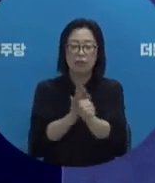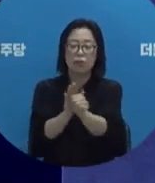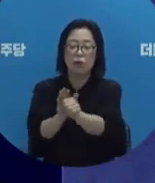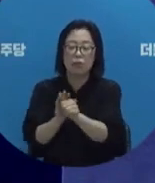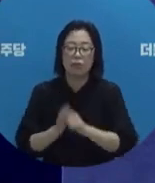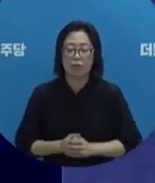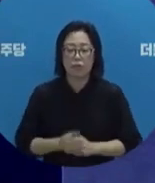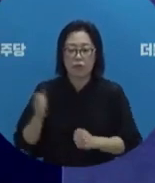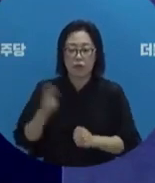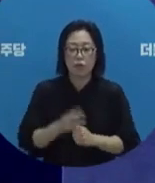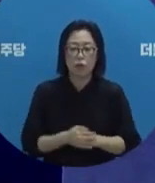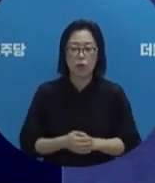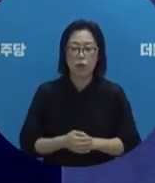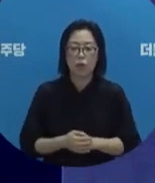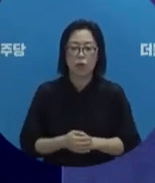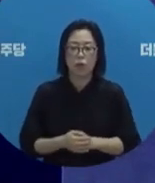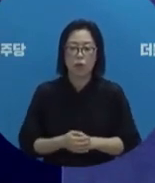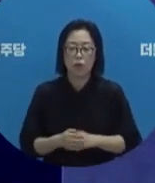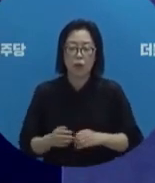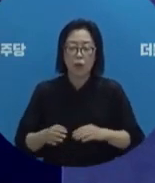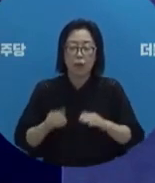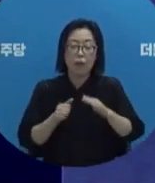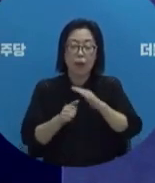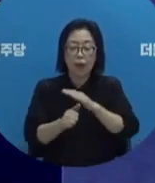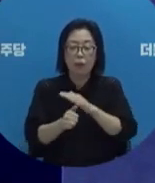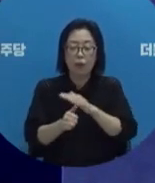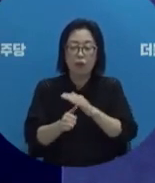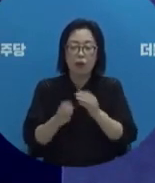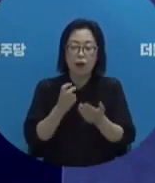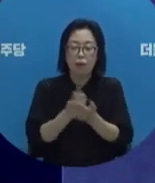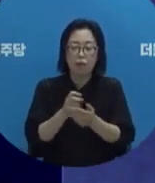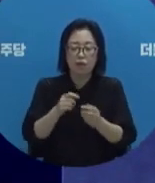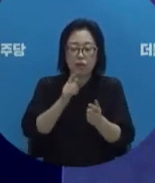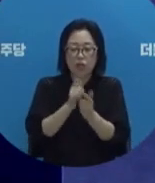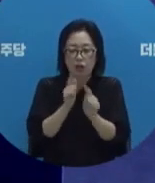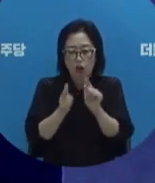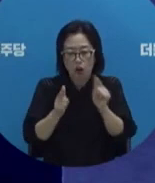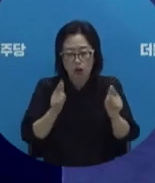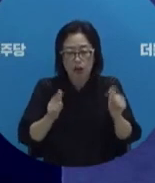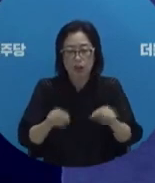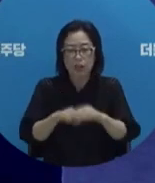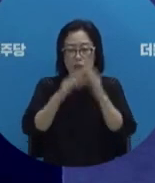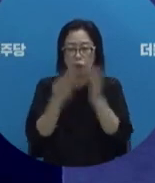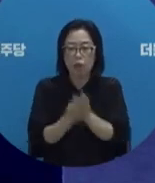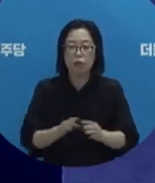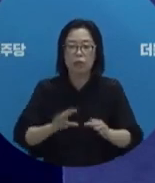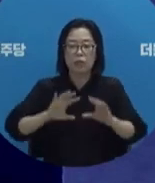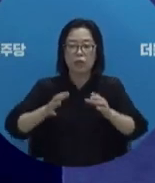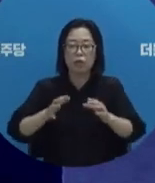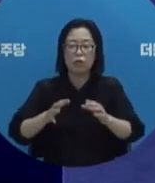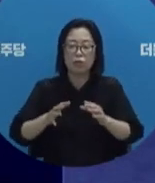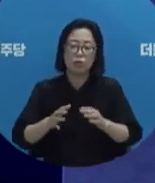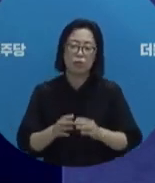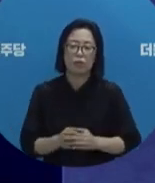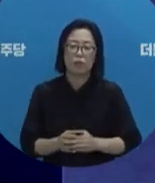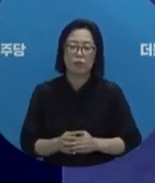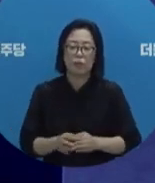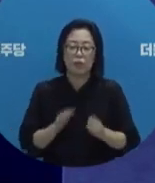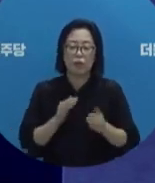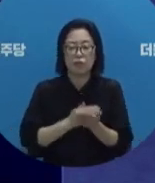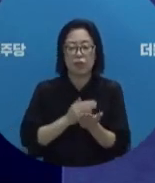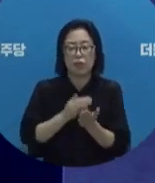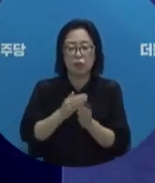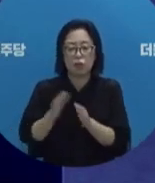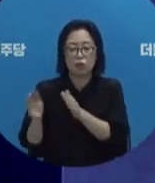그리고 기회 대표 의무 배정 기초 원 광역화 같은 전국 정당화를 위한 체계적이고